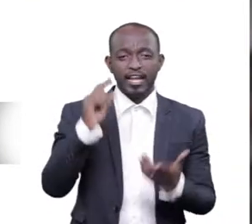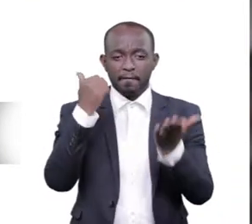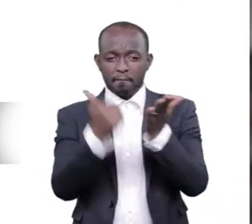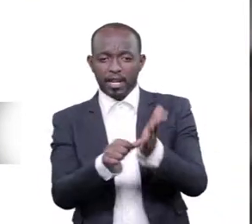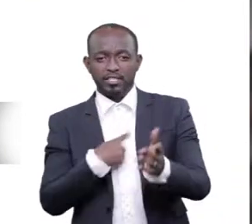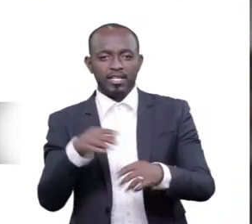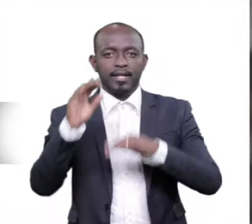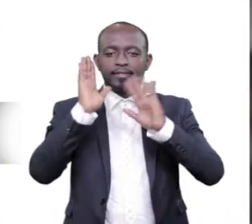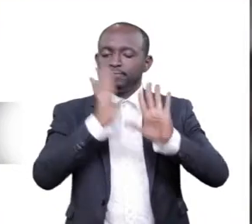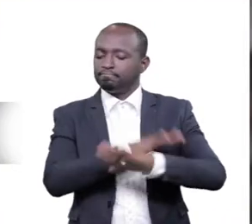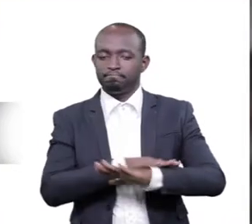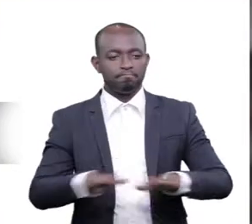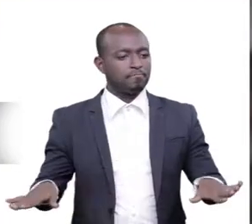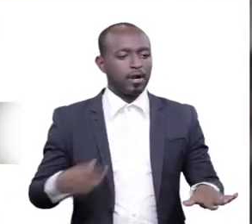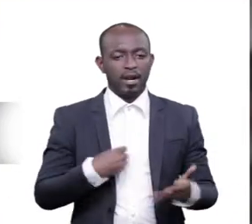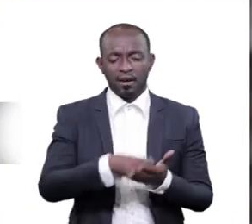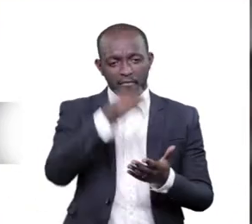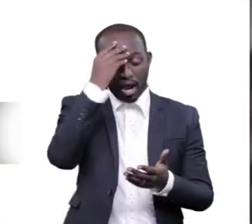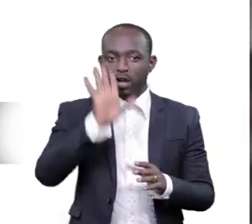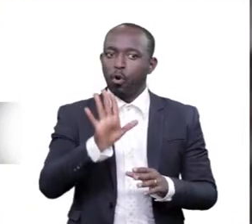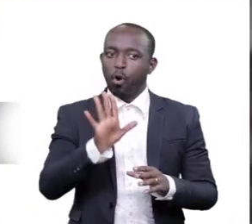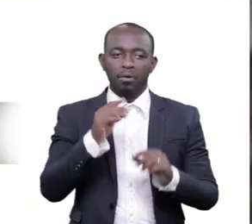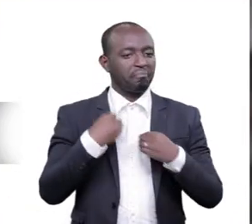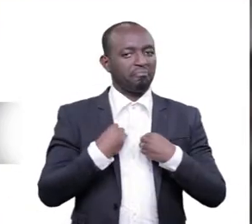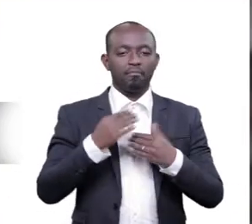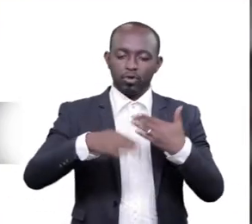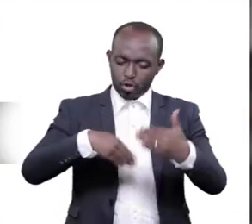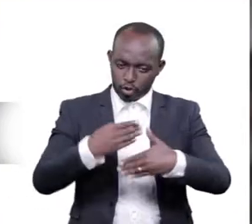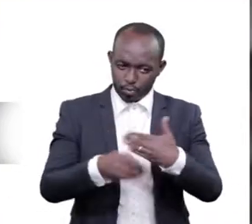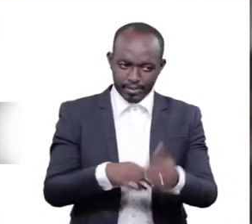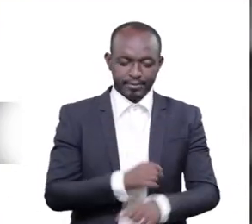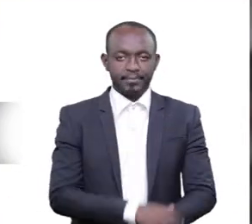bihagarara ariko siko byagenze